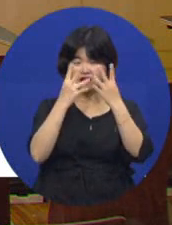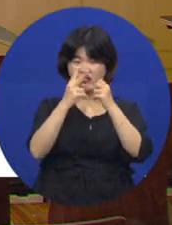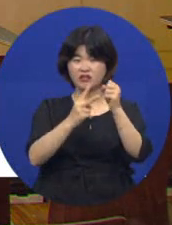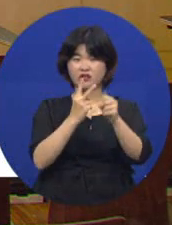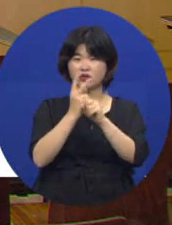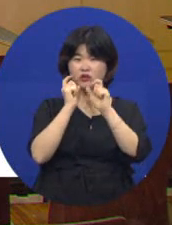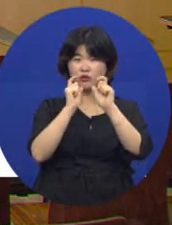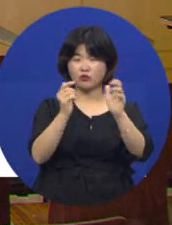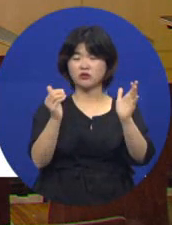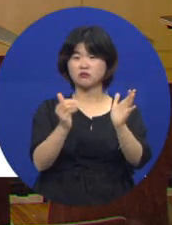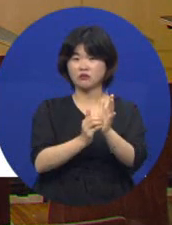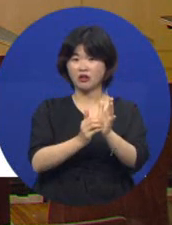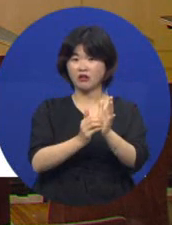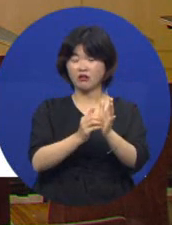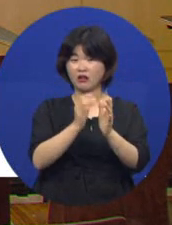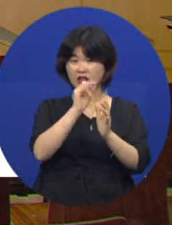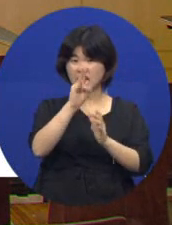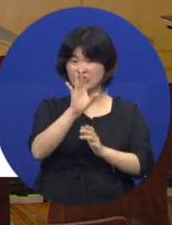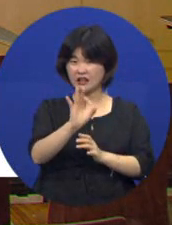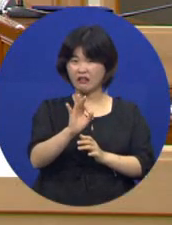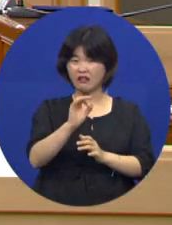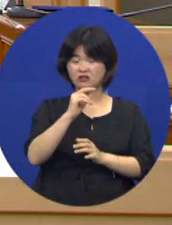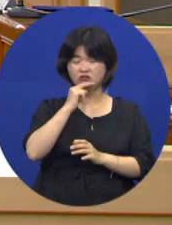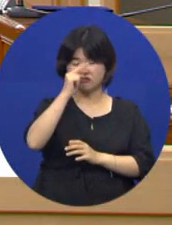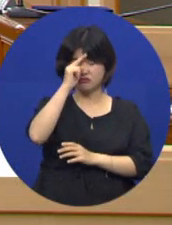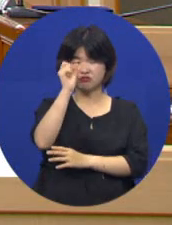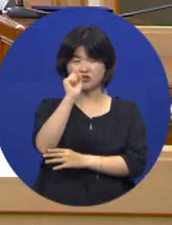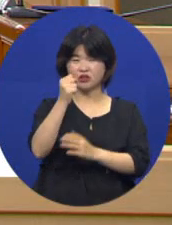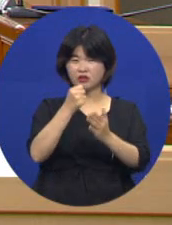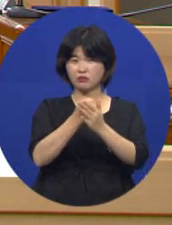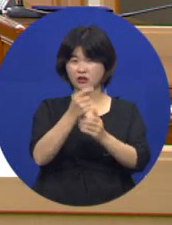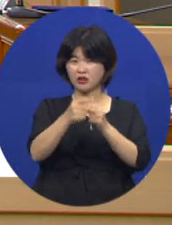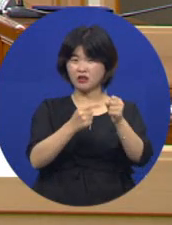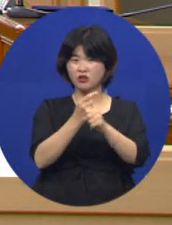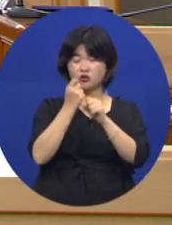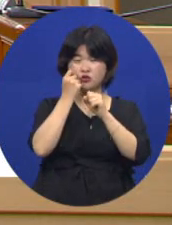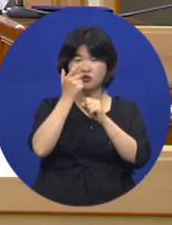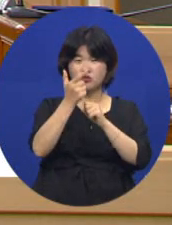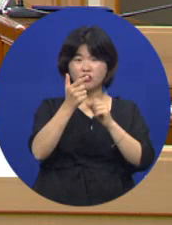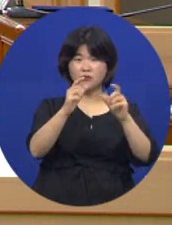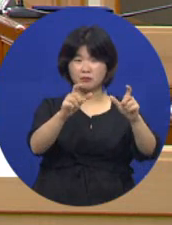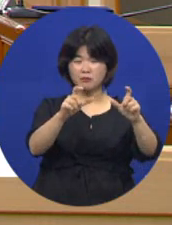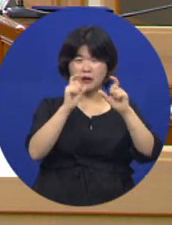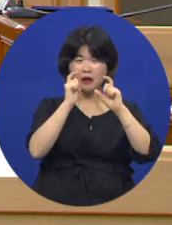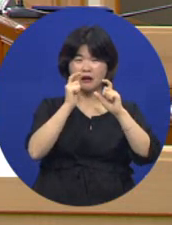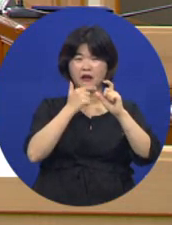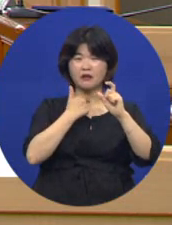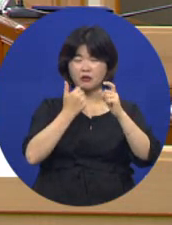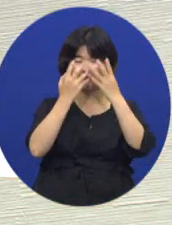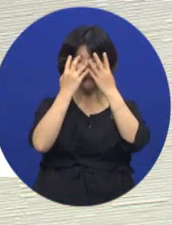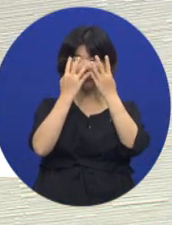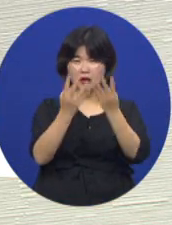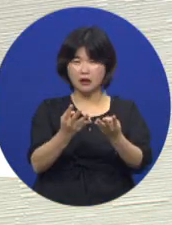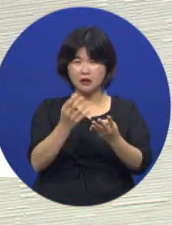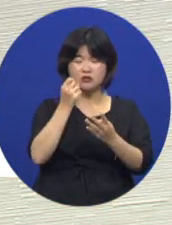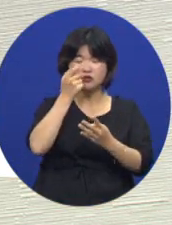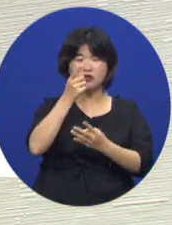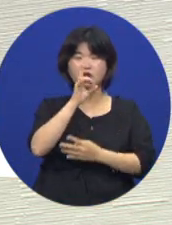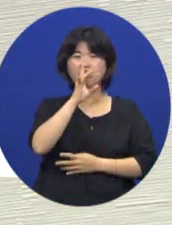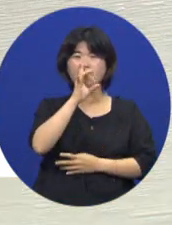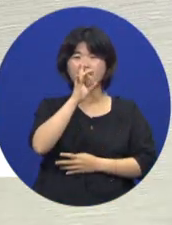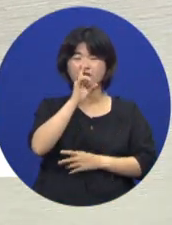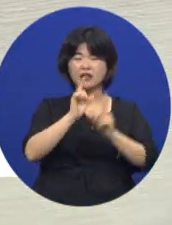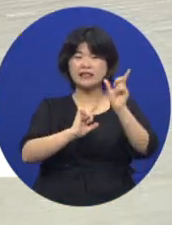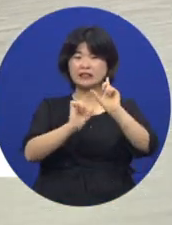선고했습니다 양씨는 음주운전으로 징역 1년 6개월 형을 선고 받고 출소한 지 6개월도 안된